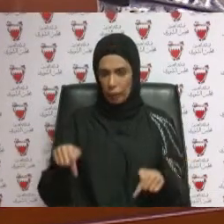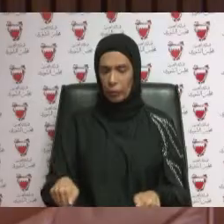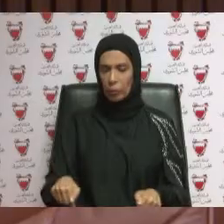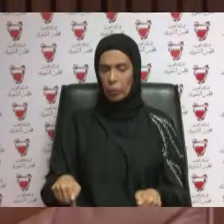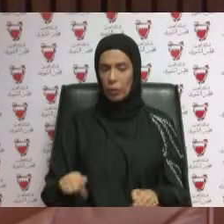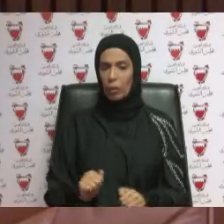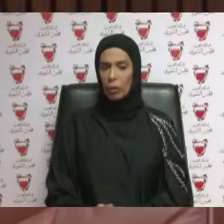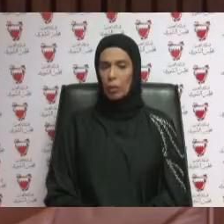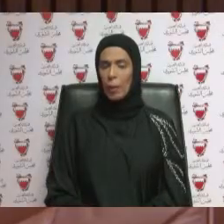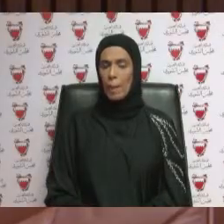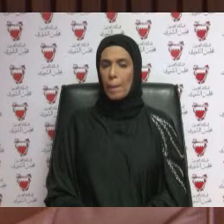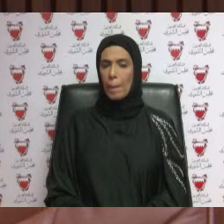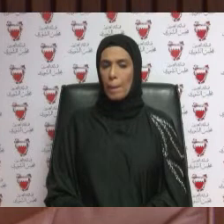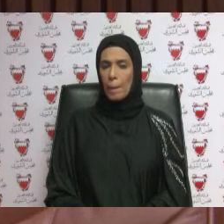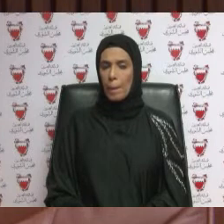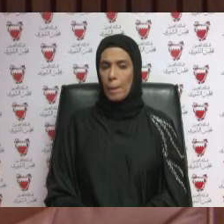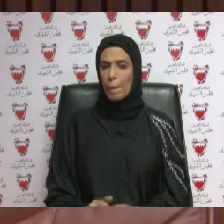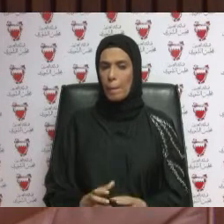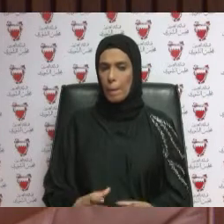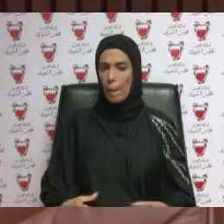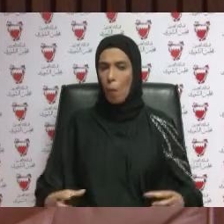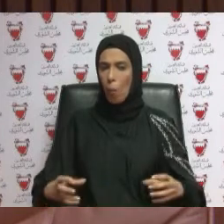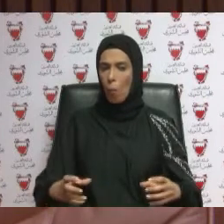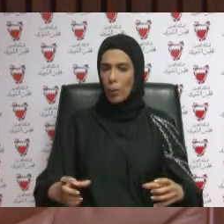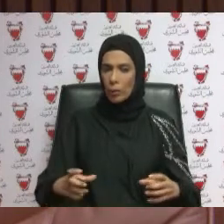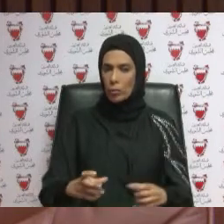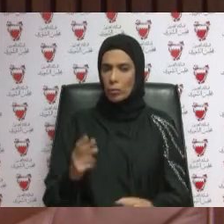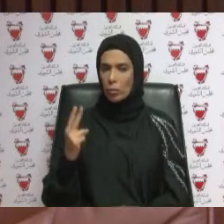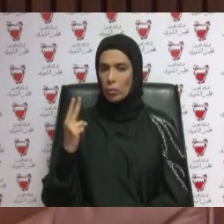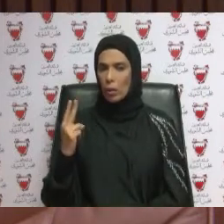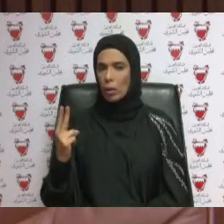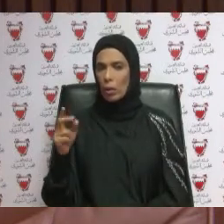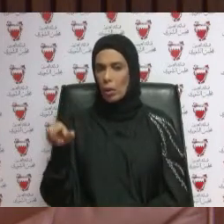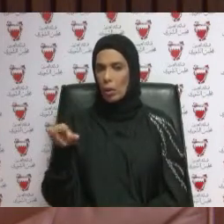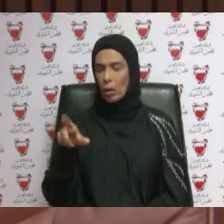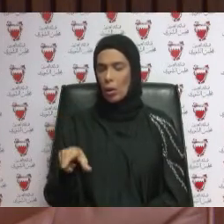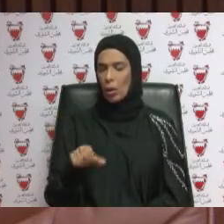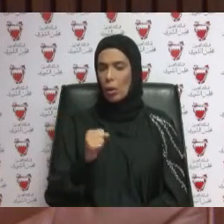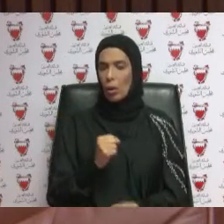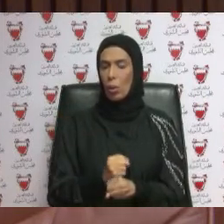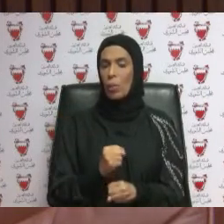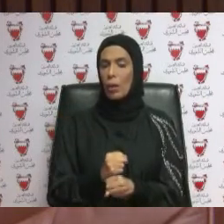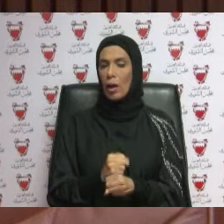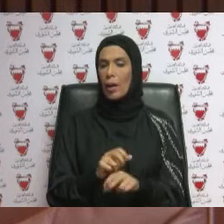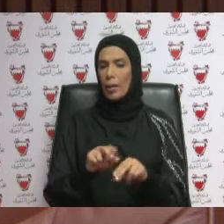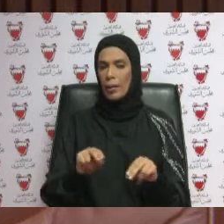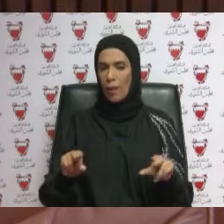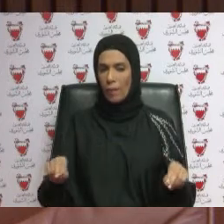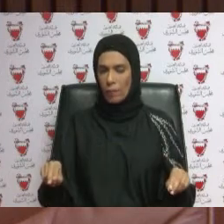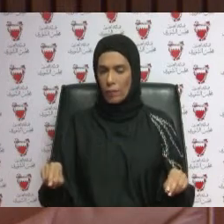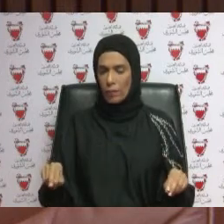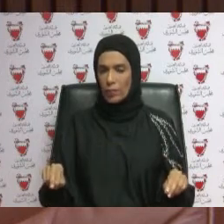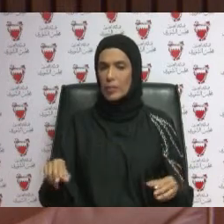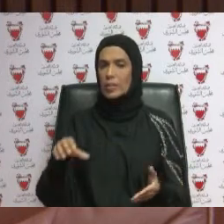الرئيسيتين تقريبا في البحرين حاليا هناك مجمعين سكنيين كبيرين للعمال من نفس المنطقة،